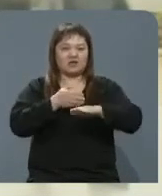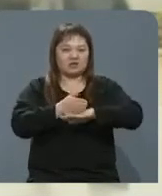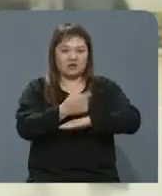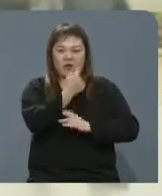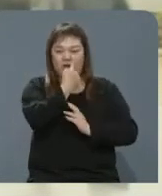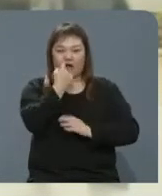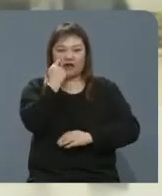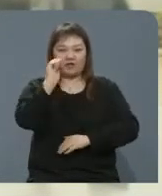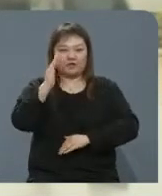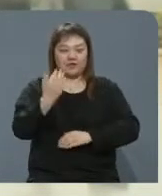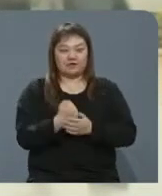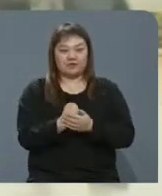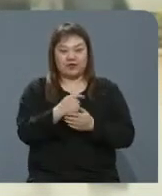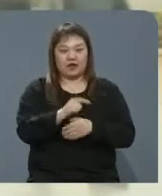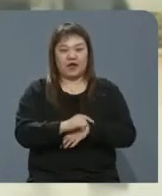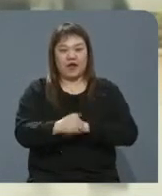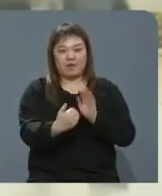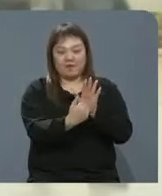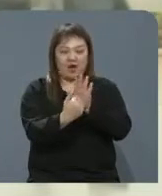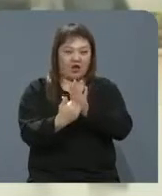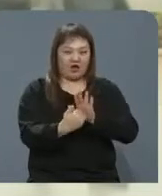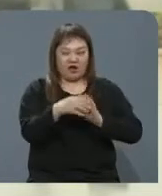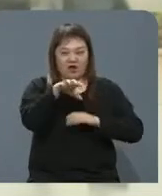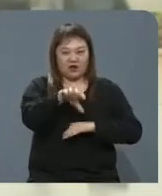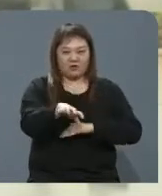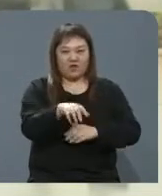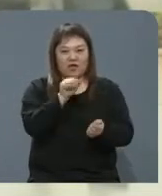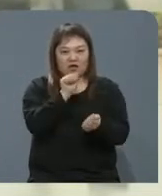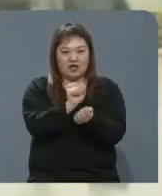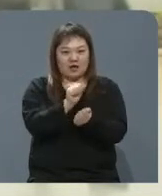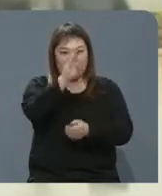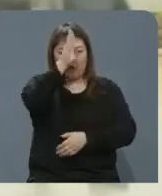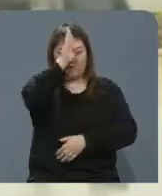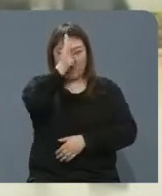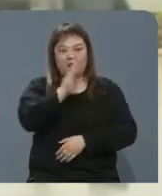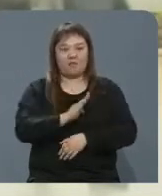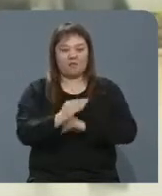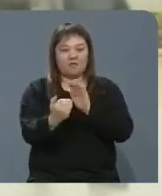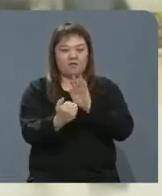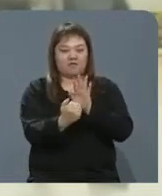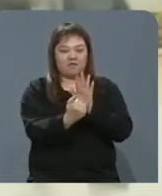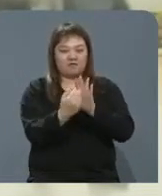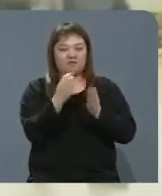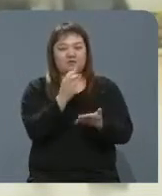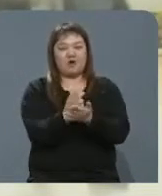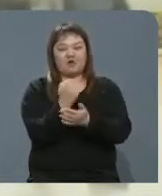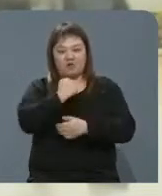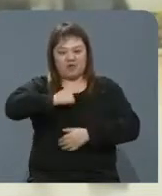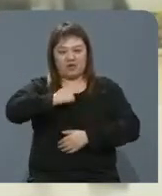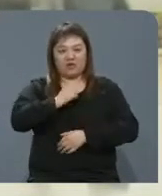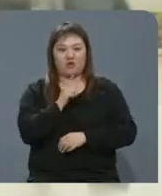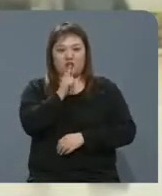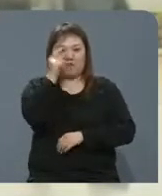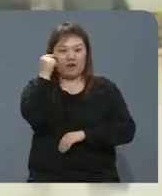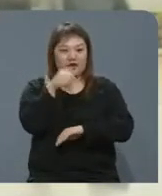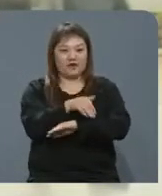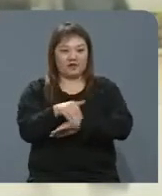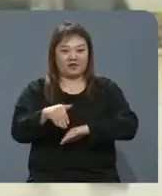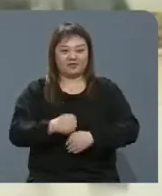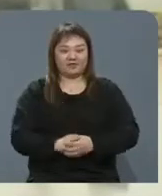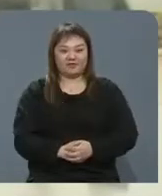확인됐습니다. 방역당국은 이 이탈자를 감염병 예방법 위반 혐의로 고발할 계획입니다. 나종훈 기자의